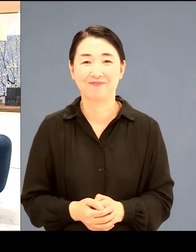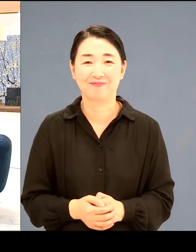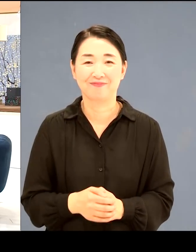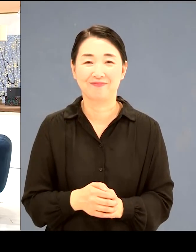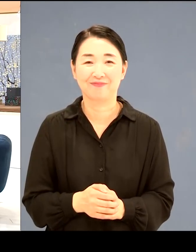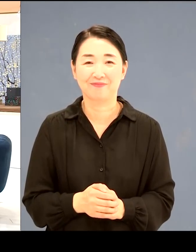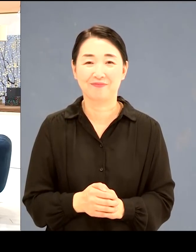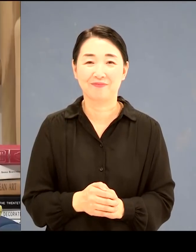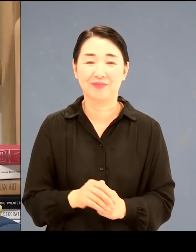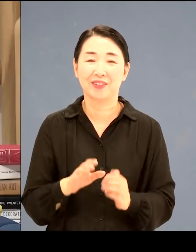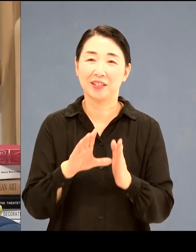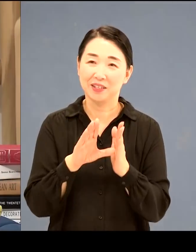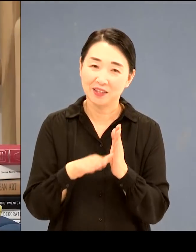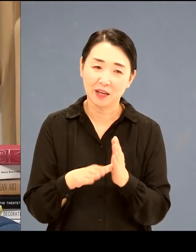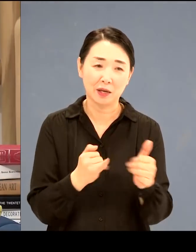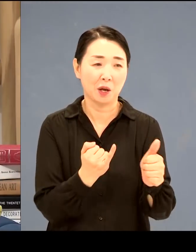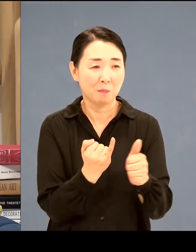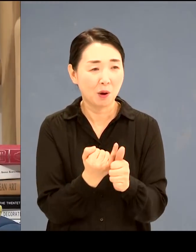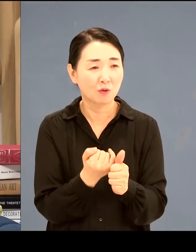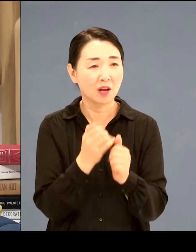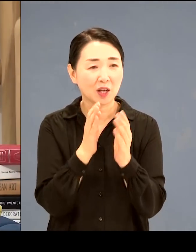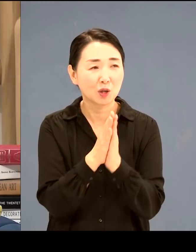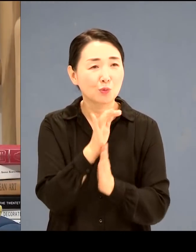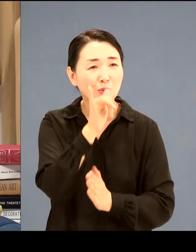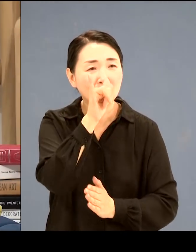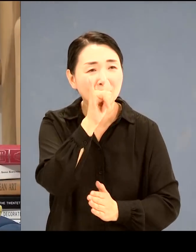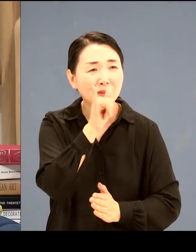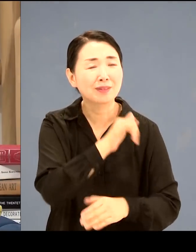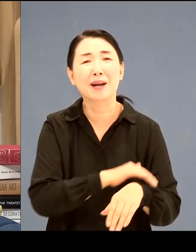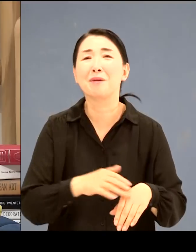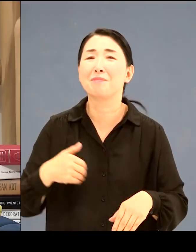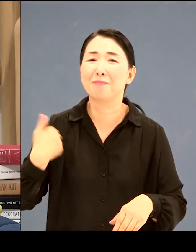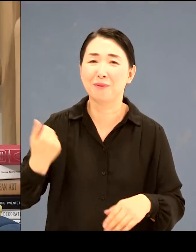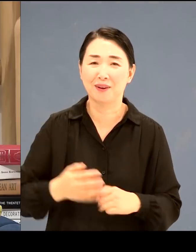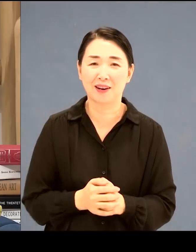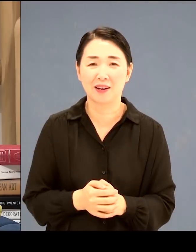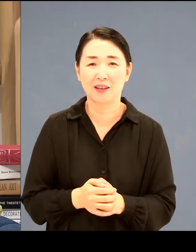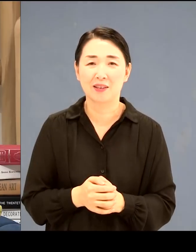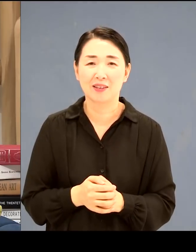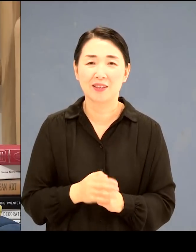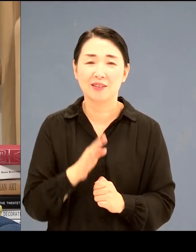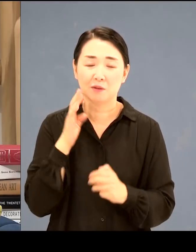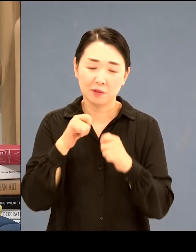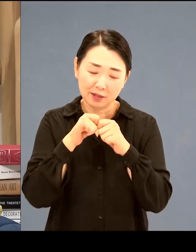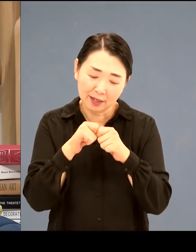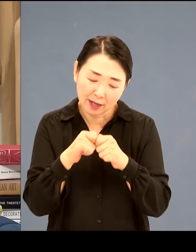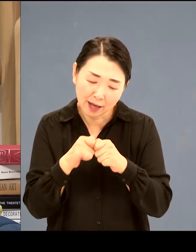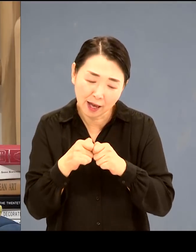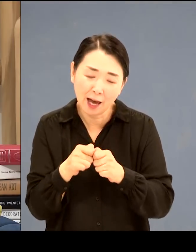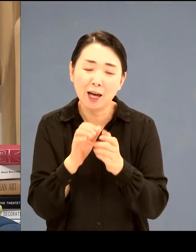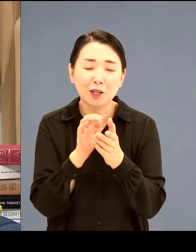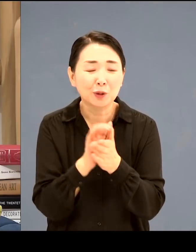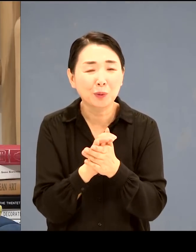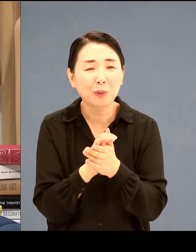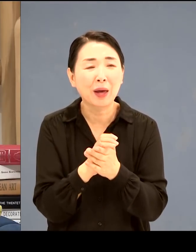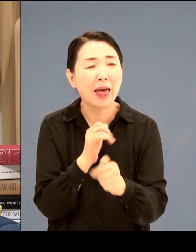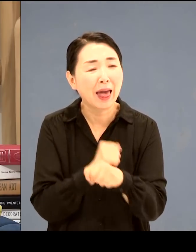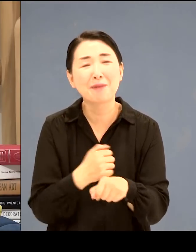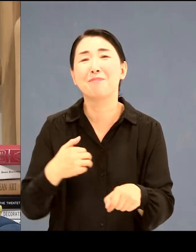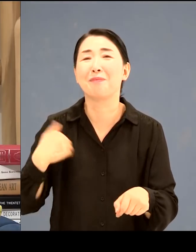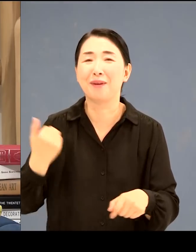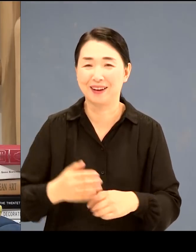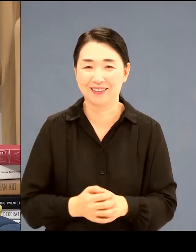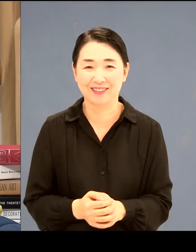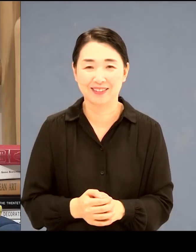했어요. 그때는 배우자 기도라는 게 있는지도 사실 몰랐고요. 몰랐고. 그렇게 디테일하게 기도를 해야 되는 것도 몰랐어요. 그랬죠. 그러니까